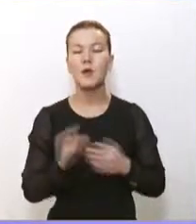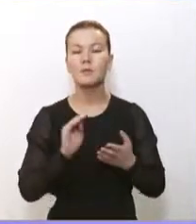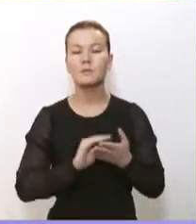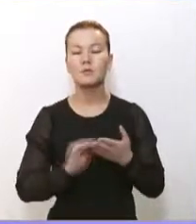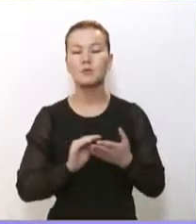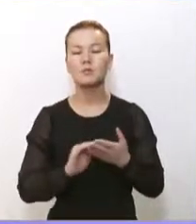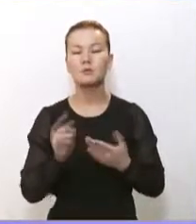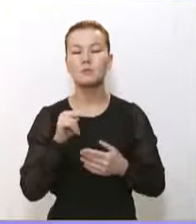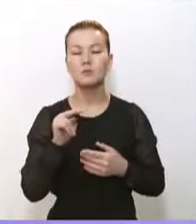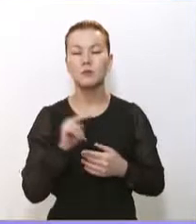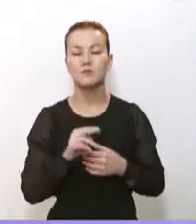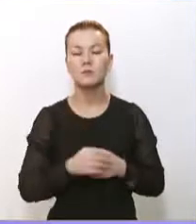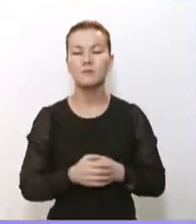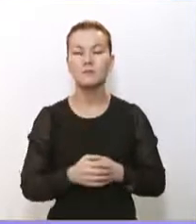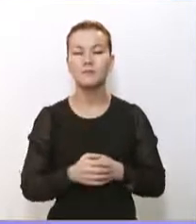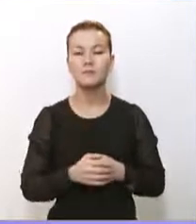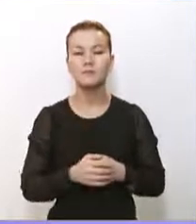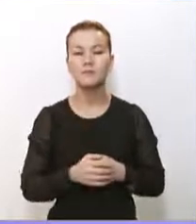Пишем букву «д».